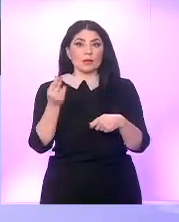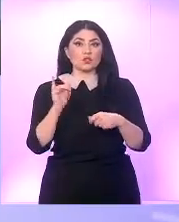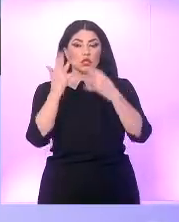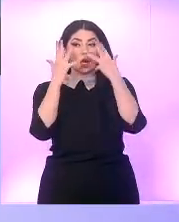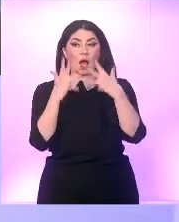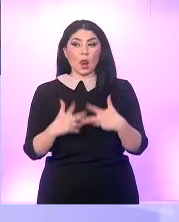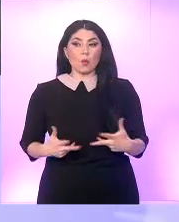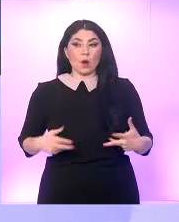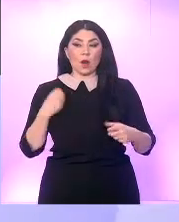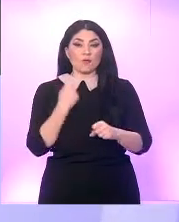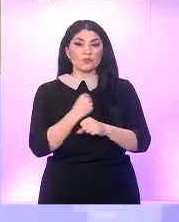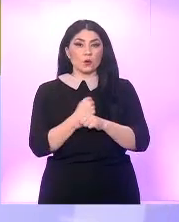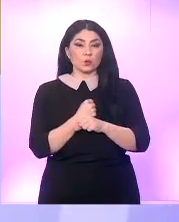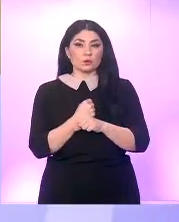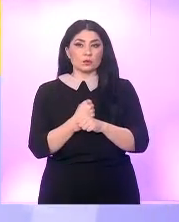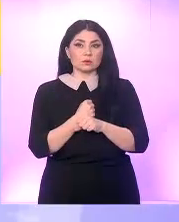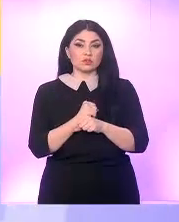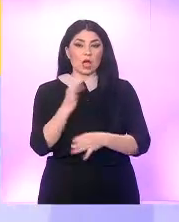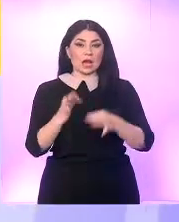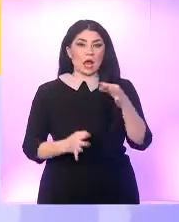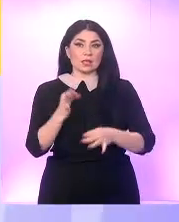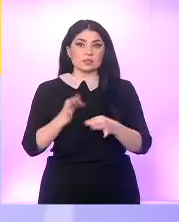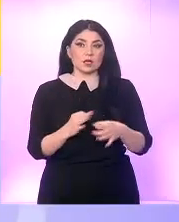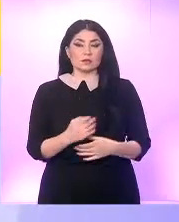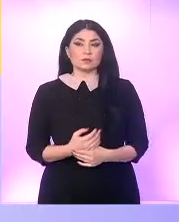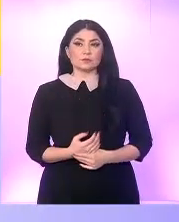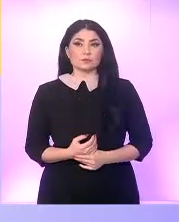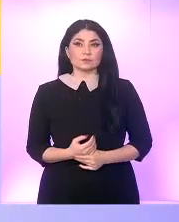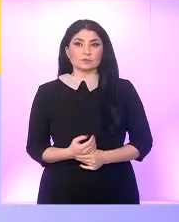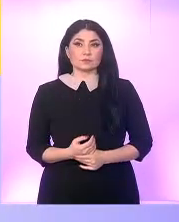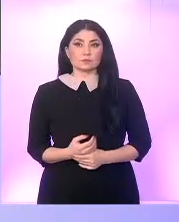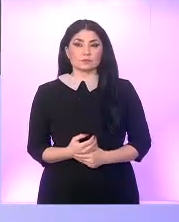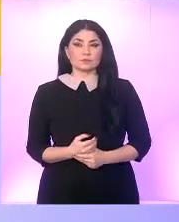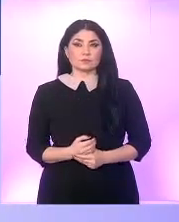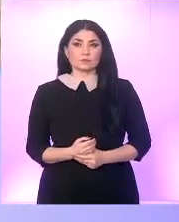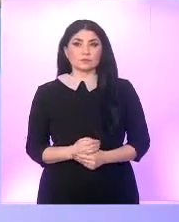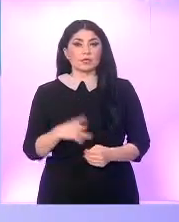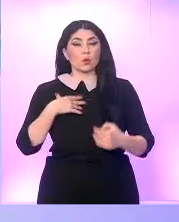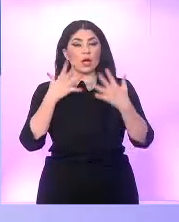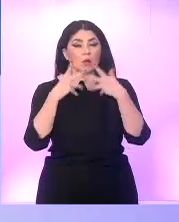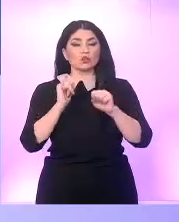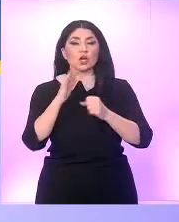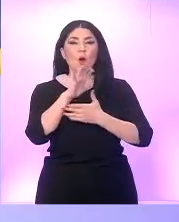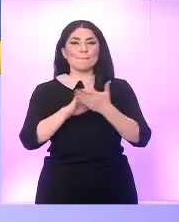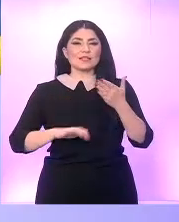și calculele au fost făcute și analizate având în vedere acea compensare cu